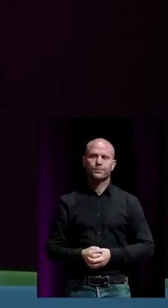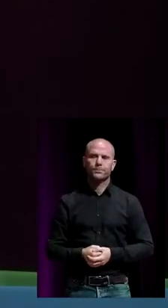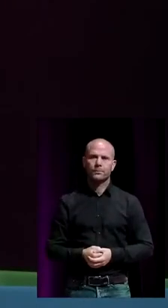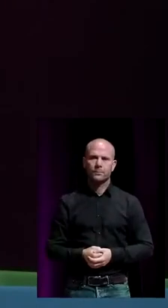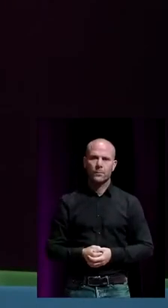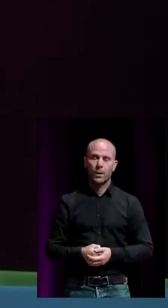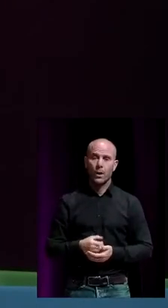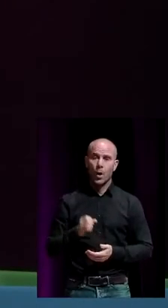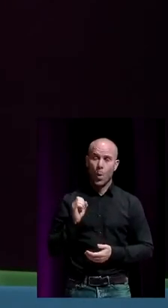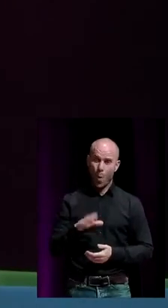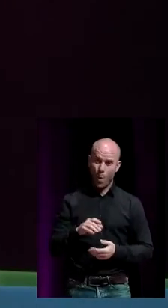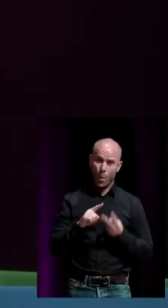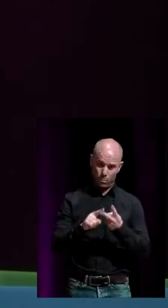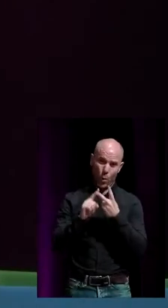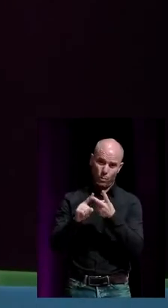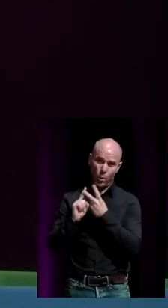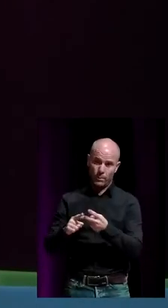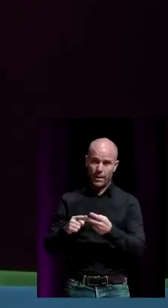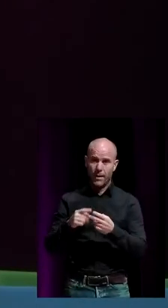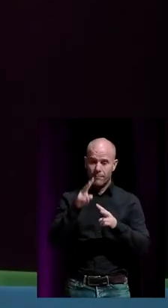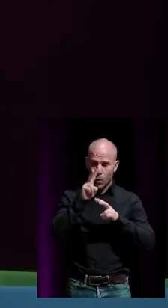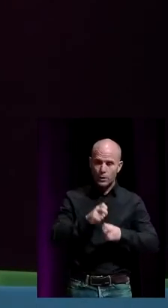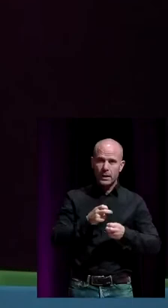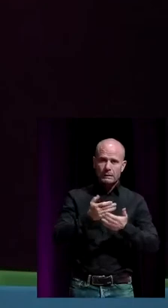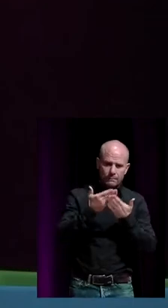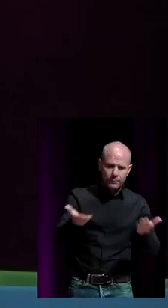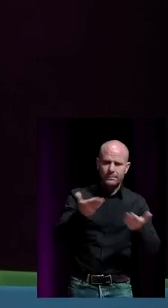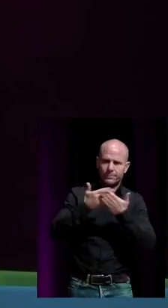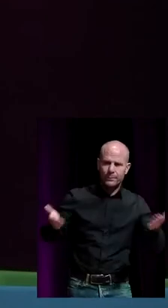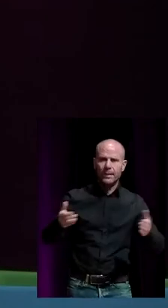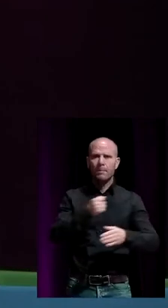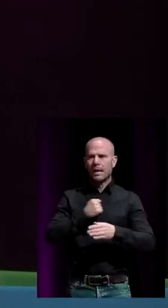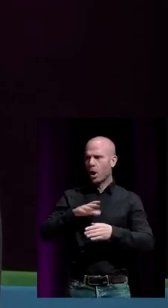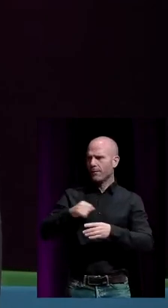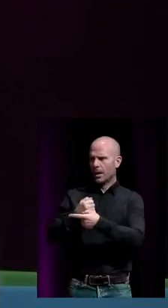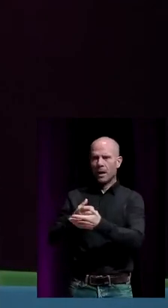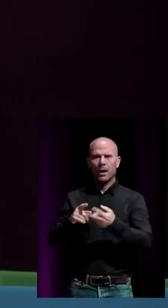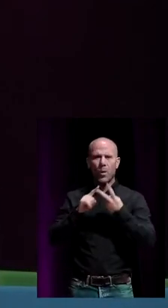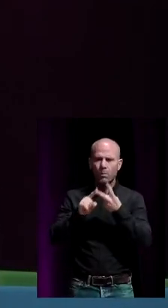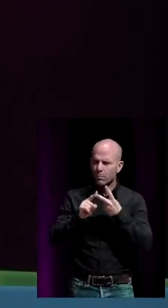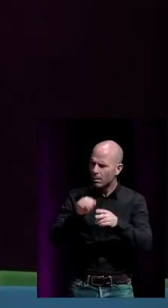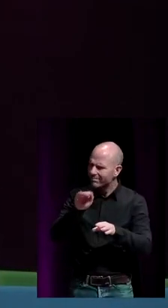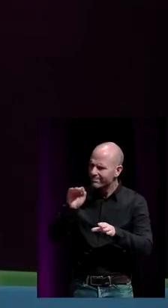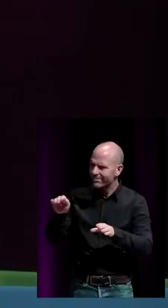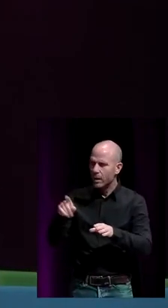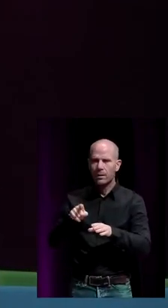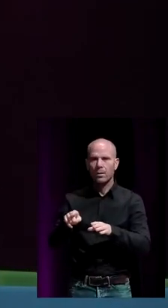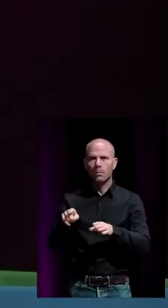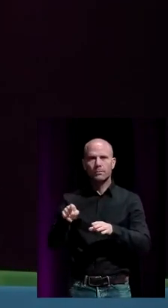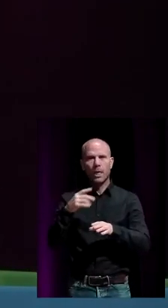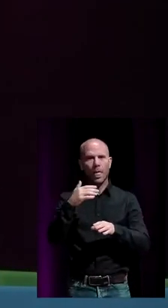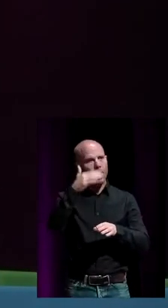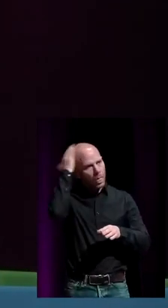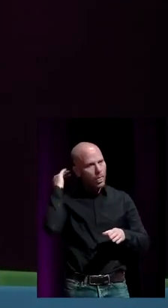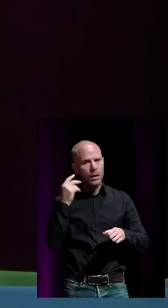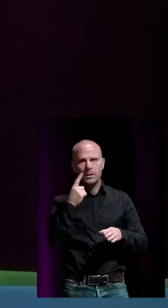Om och om igen presenteras forskningen för våra makthavare. Och om igen inser de inte allvaret i